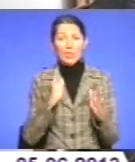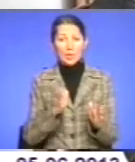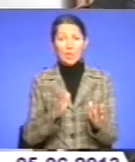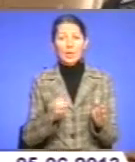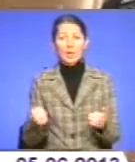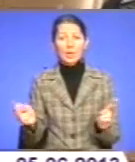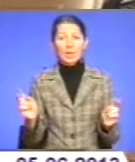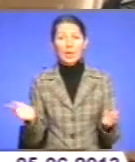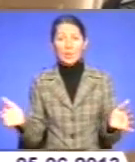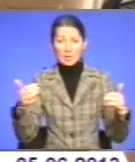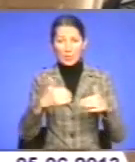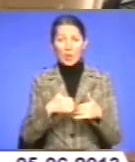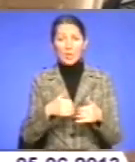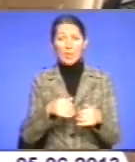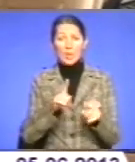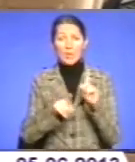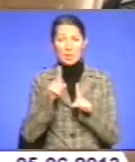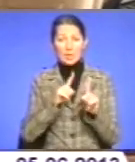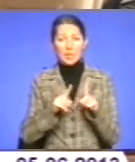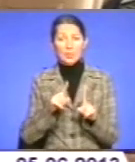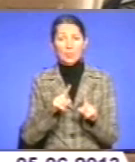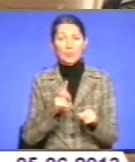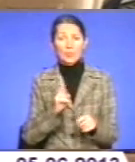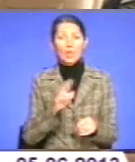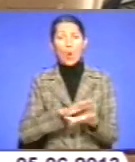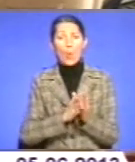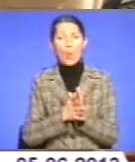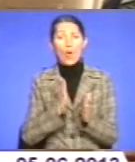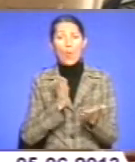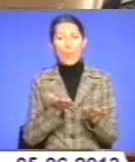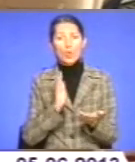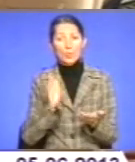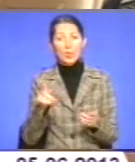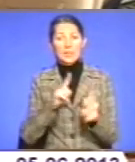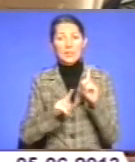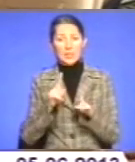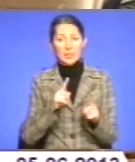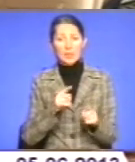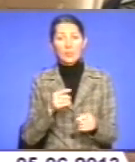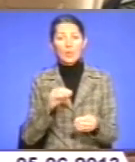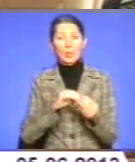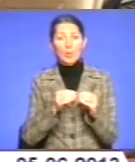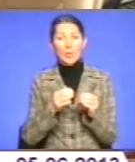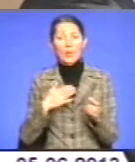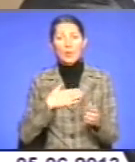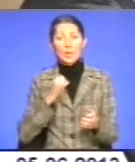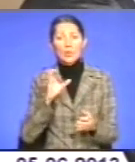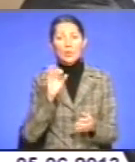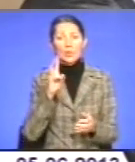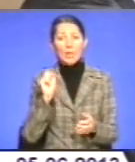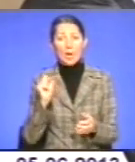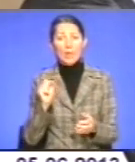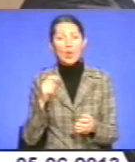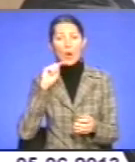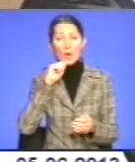яких умов сесія може відбутися? Адже ми знаємо, що були певні політичні вимоги, а проблеми у нас соціально-економічні. Ці дві